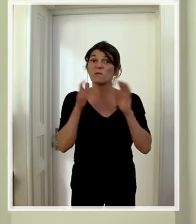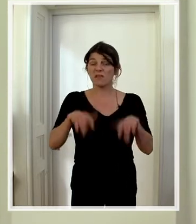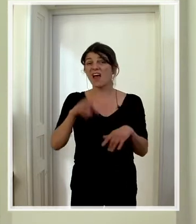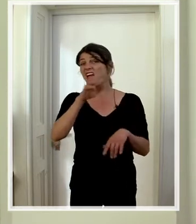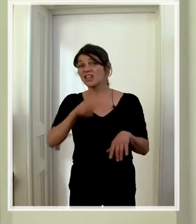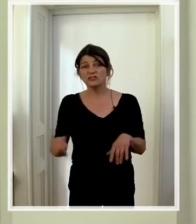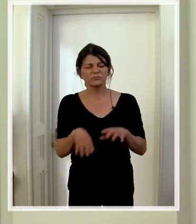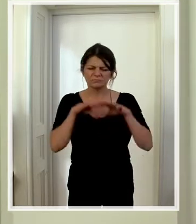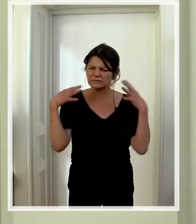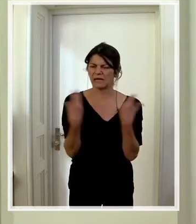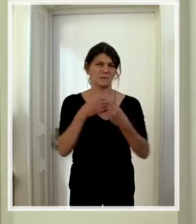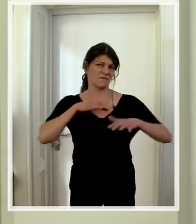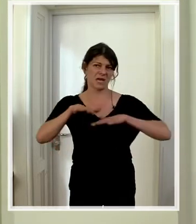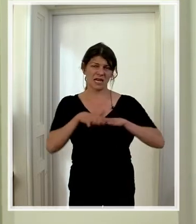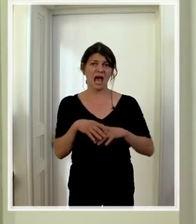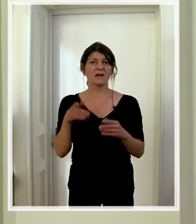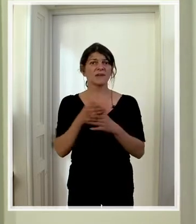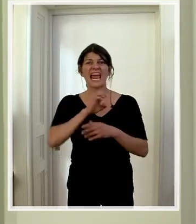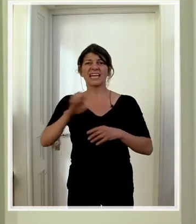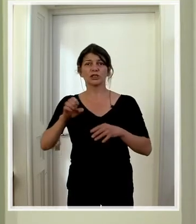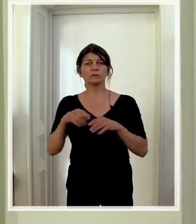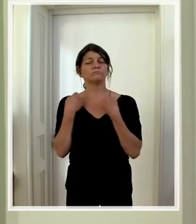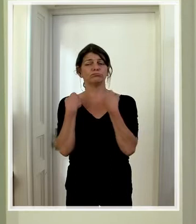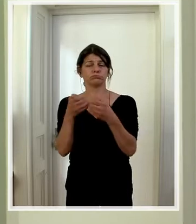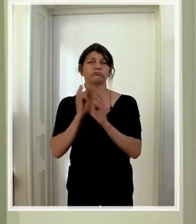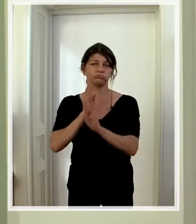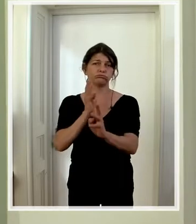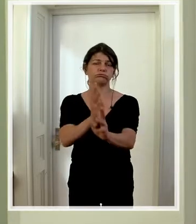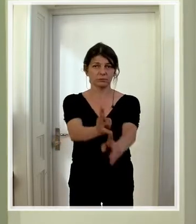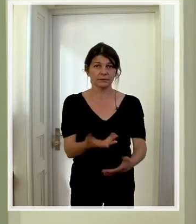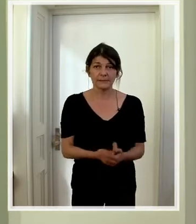wir den ganzen Verkehr, der durch Eschen durchrollt. Wenn wir jetzt die